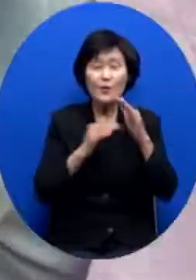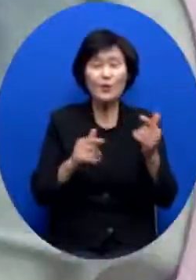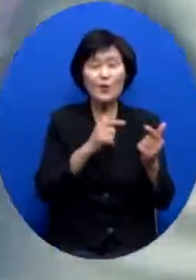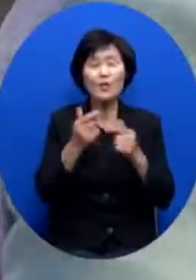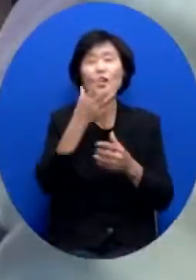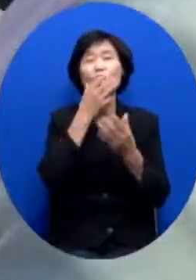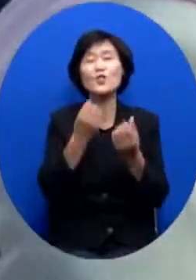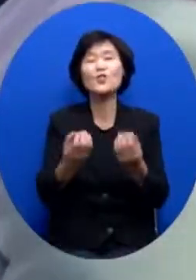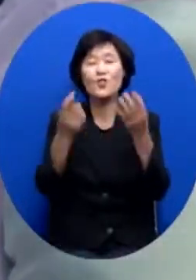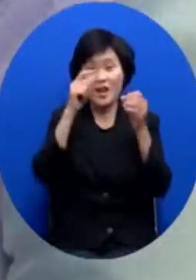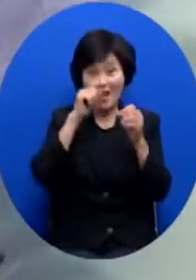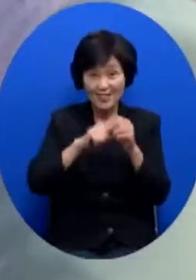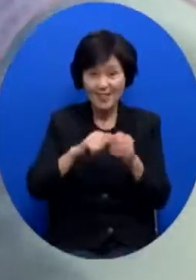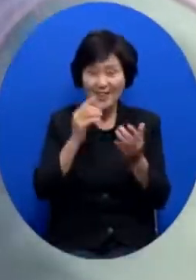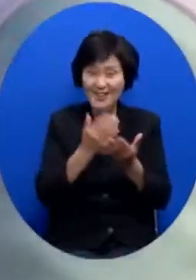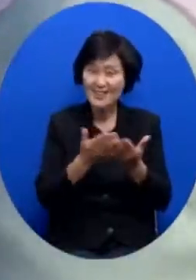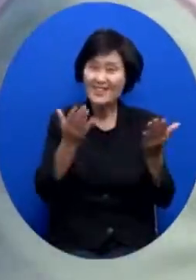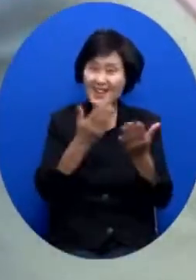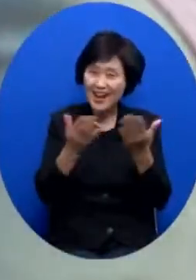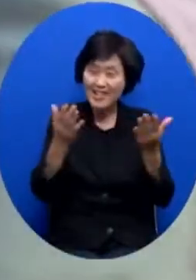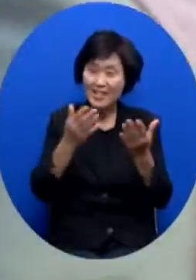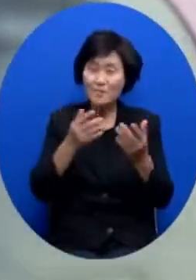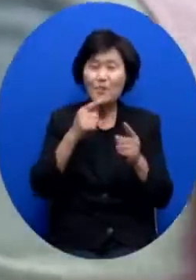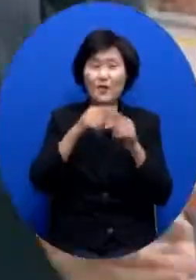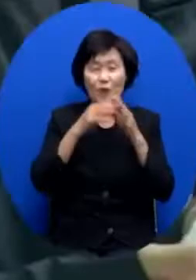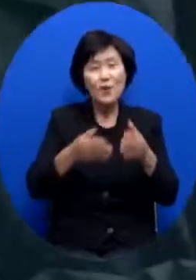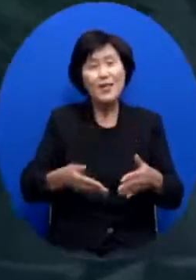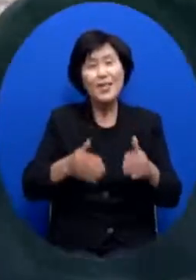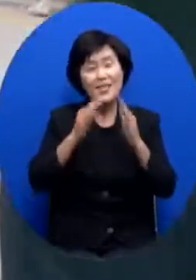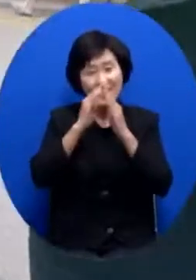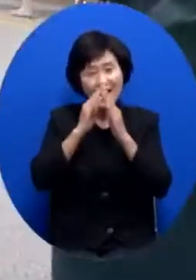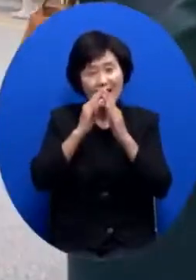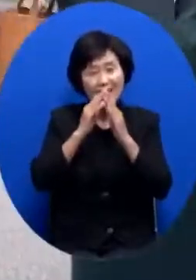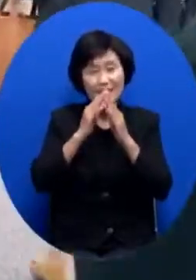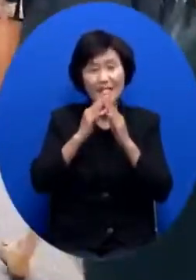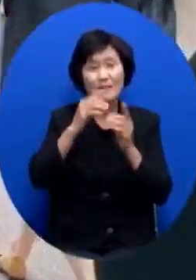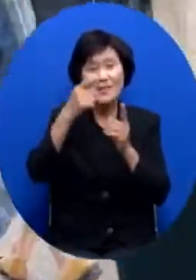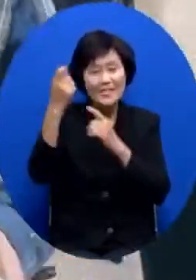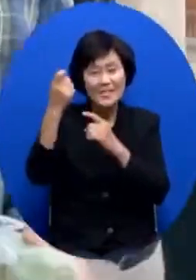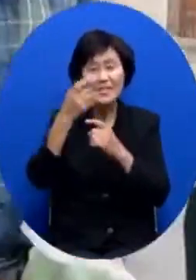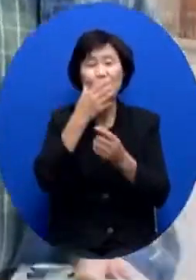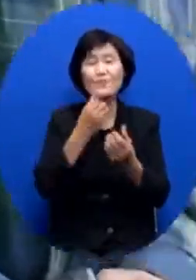창립주일을 기념했으며 저녁 찬양 예배에서 창립 기념 음악 예배를 드렸습니다.